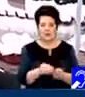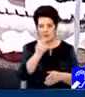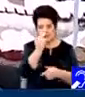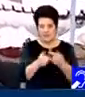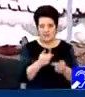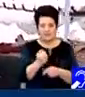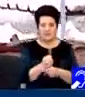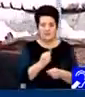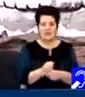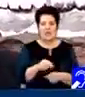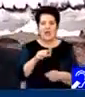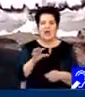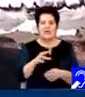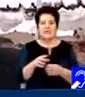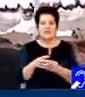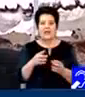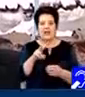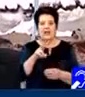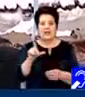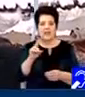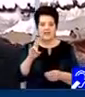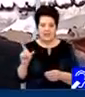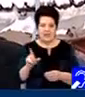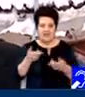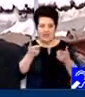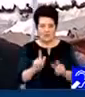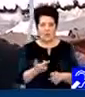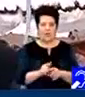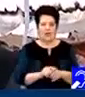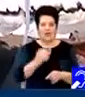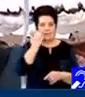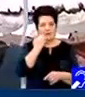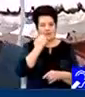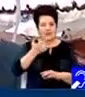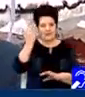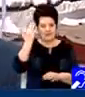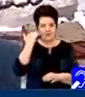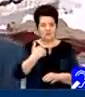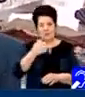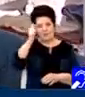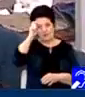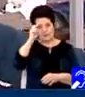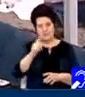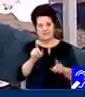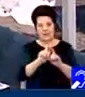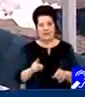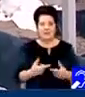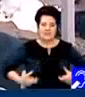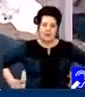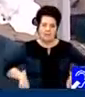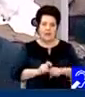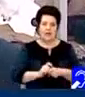tradițional se face din lână naturală. Pe timpuri se purta bătrânii noștri, mai ales bărbații, purtau brâul